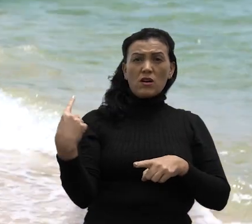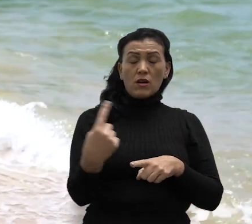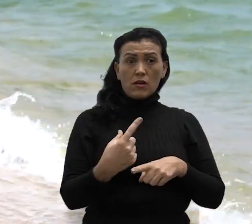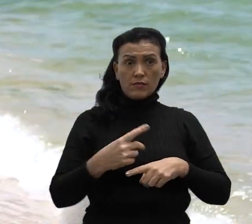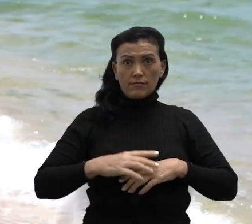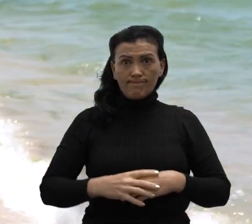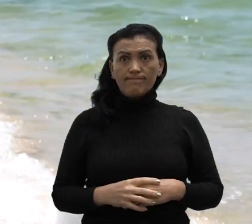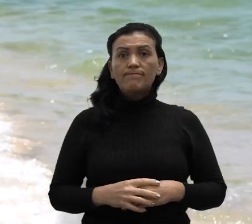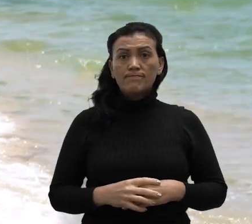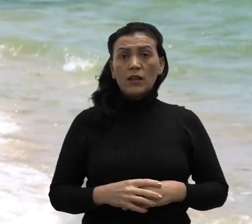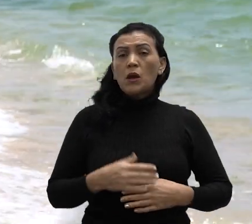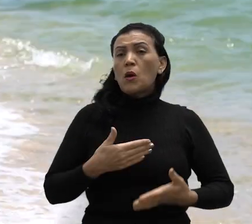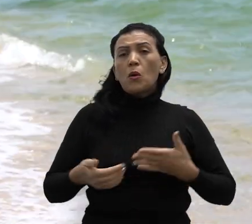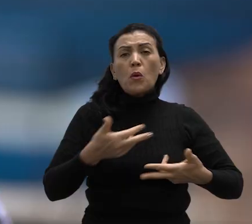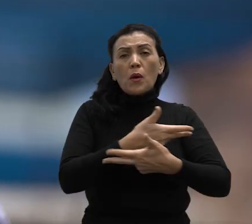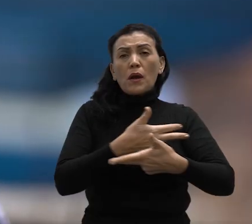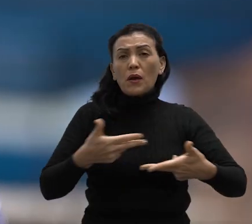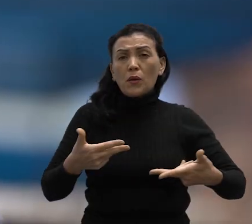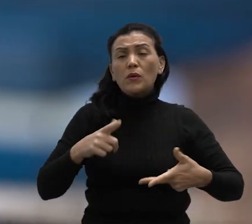تصير.